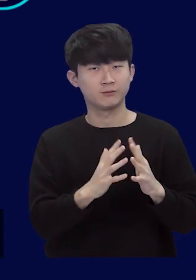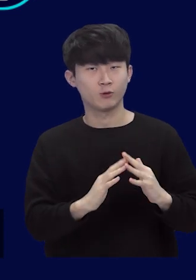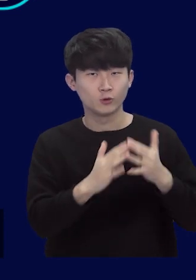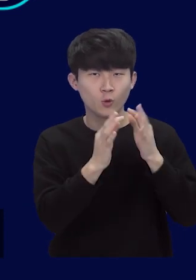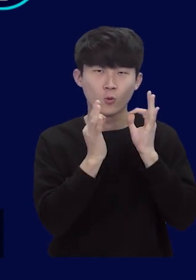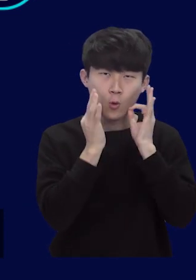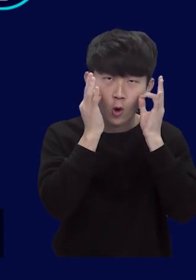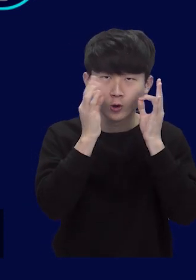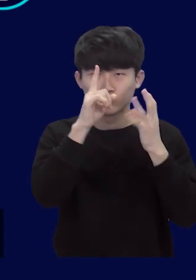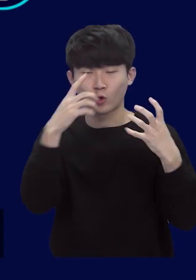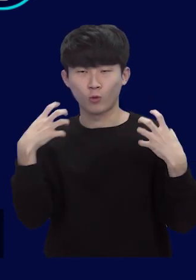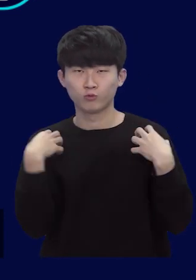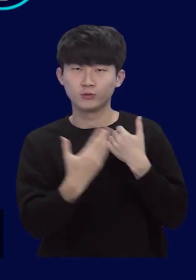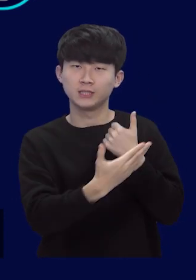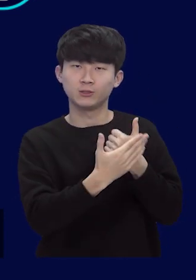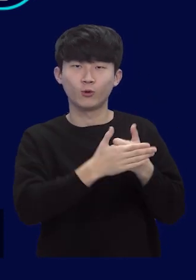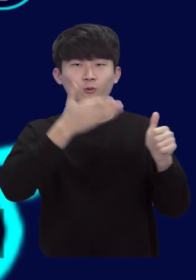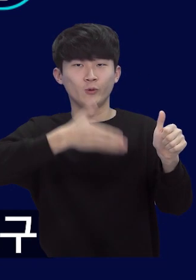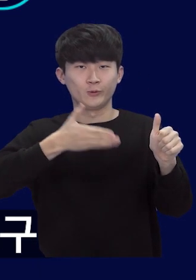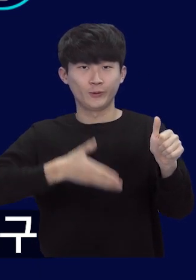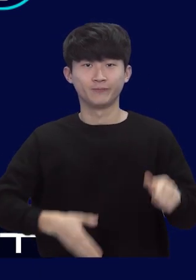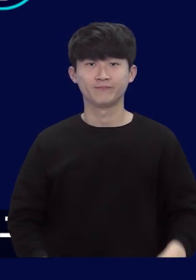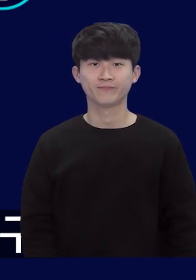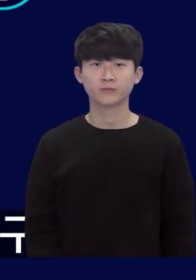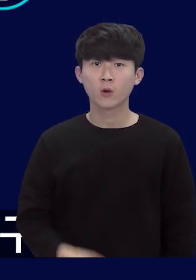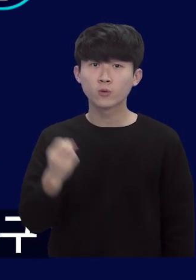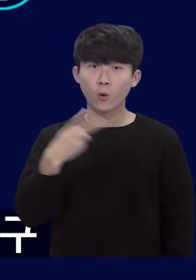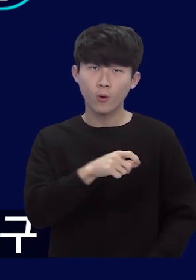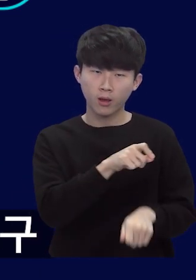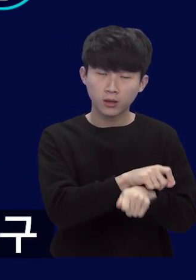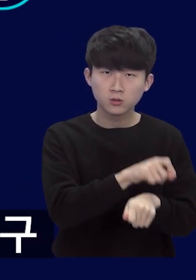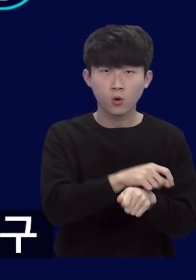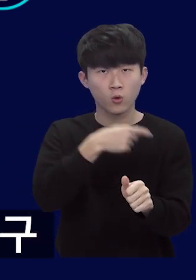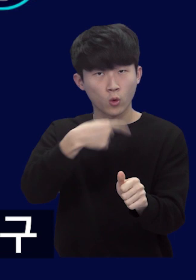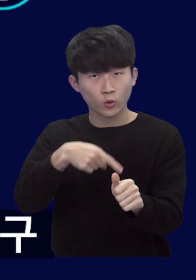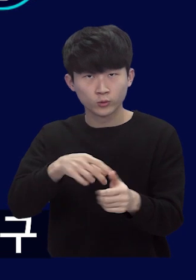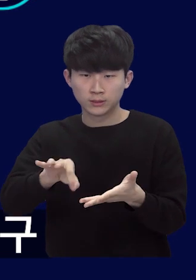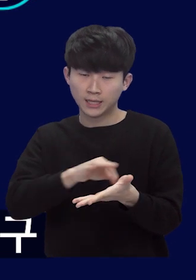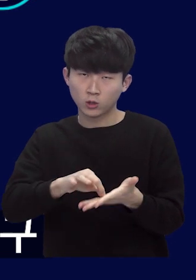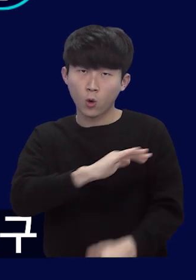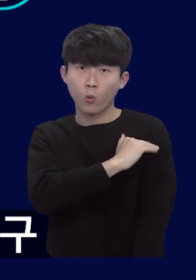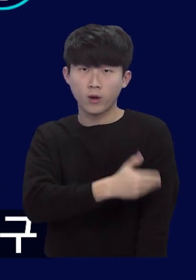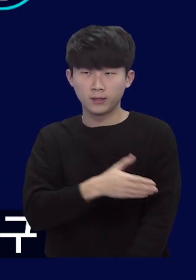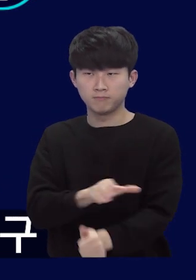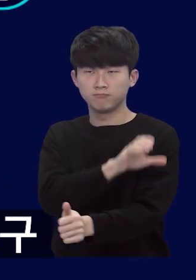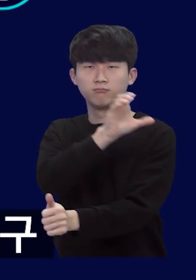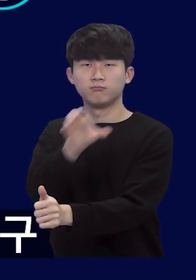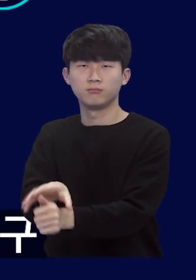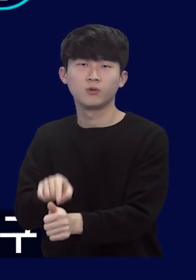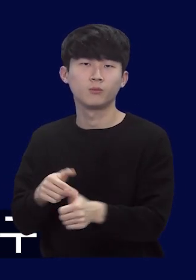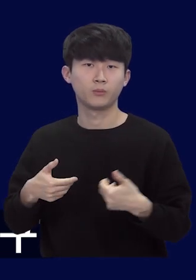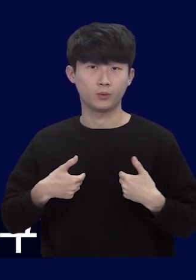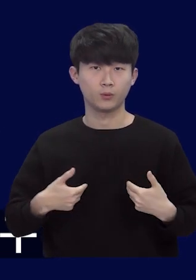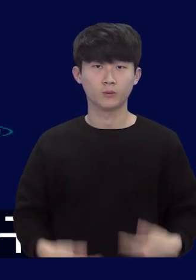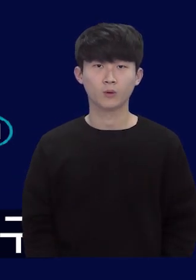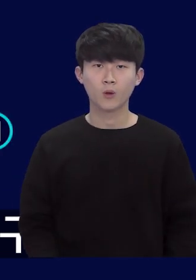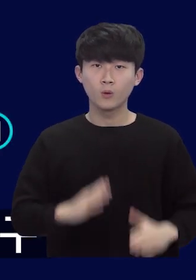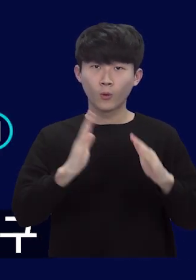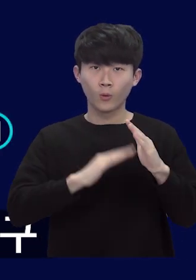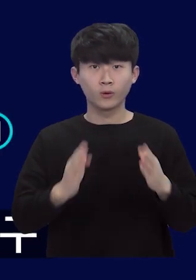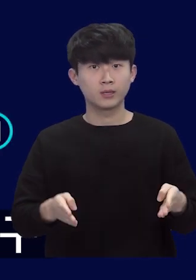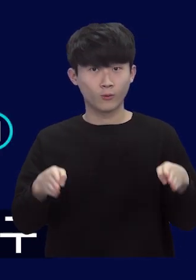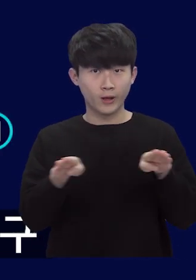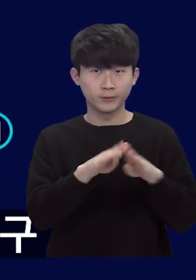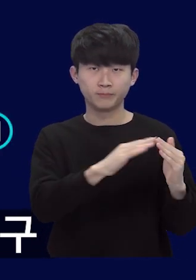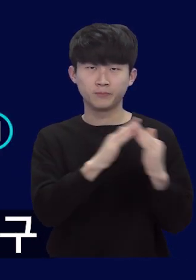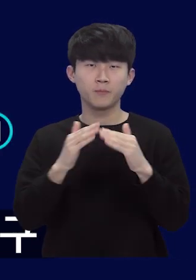국가적 차원의 전폭적인 지원을 촉구했습니다. 특히 행정과 교육, 재정의 획기적인 권한 이양을 요청했고 수도권